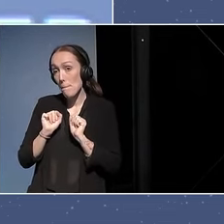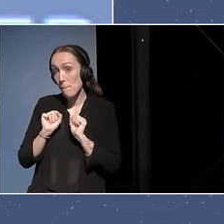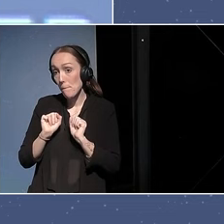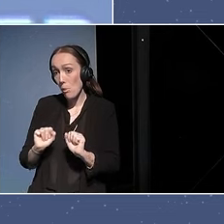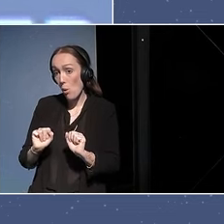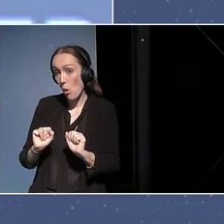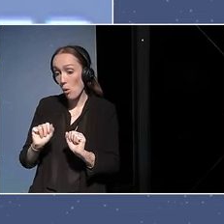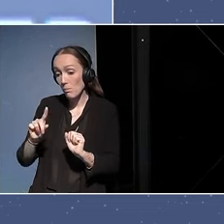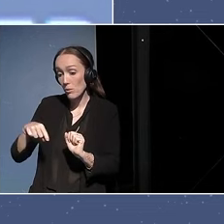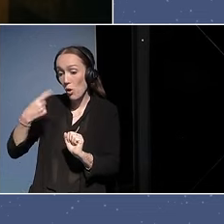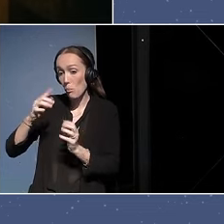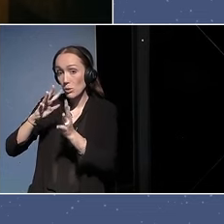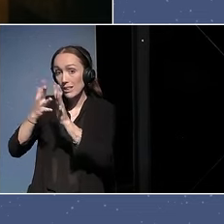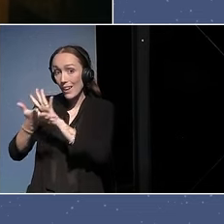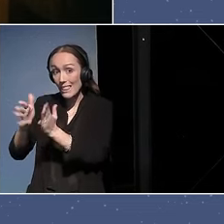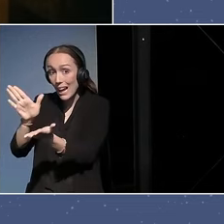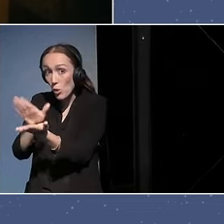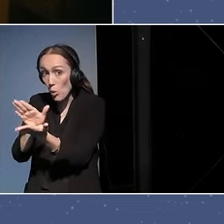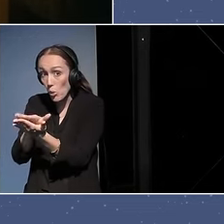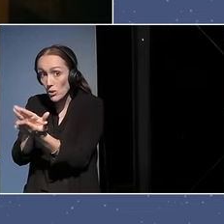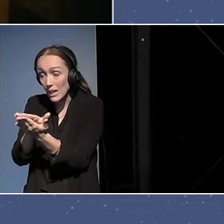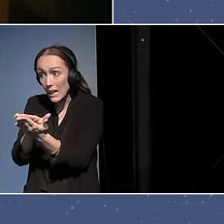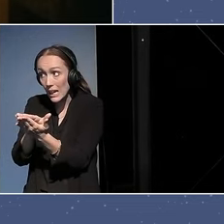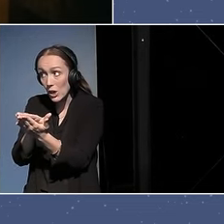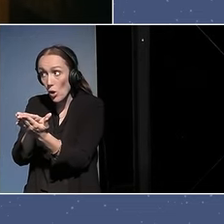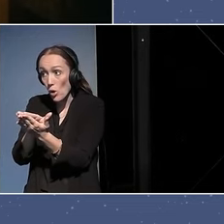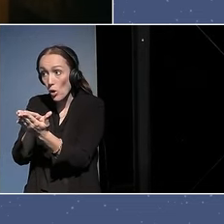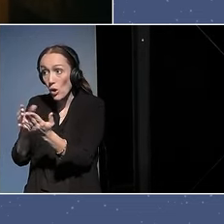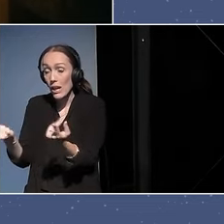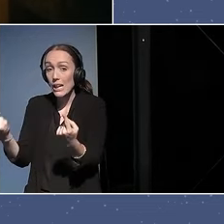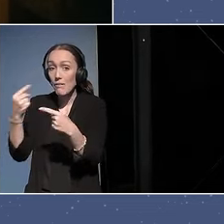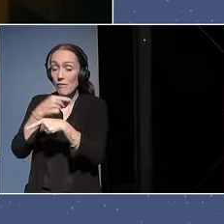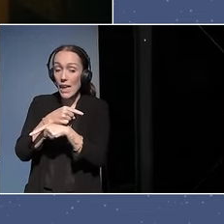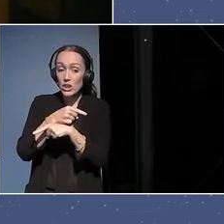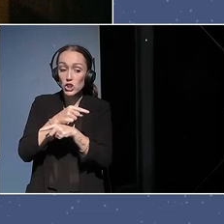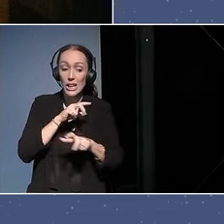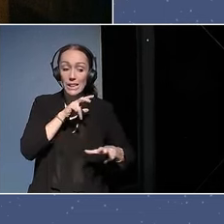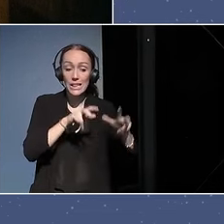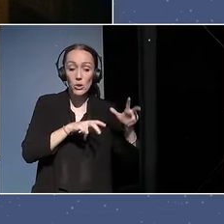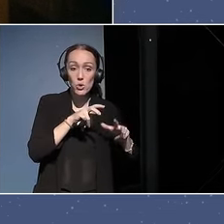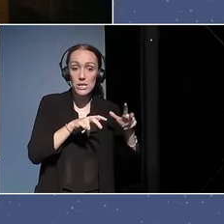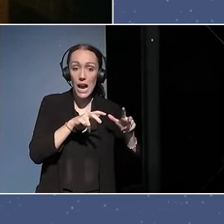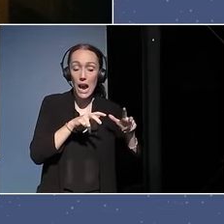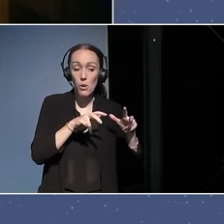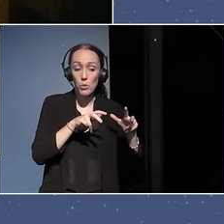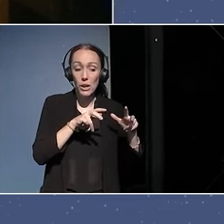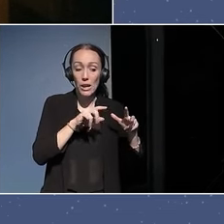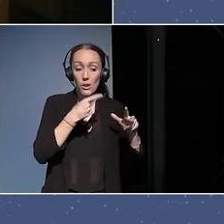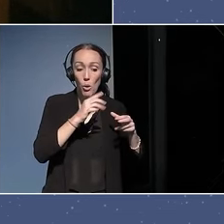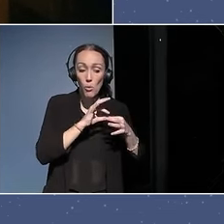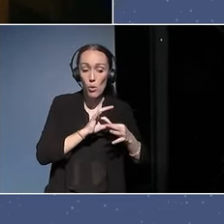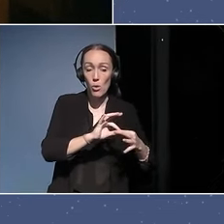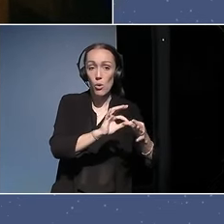dei coccodrilli mentre invece no mentre invece i dinosauri avrebbero generato